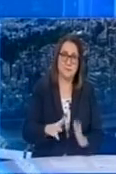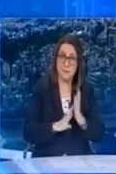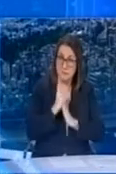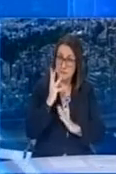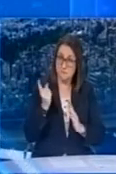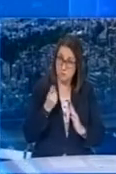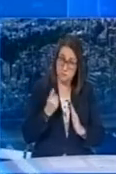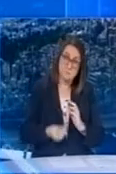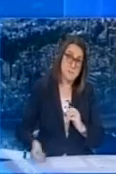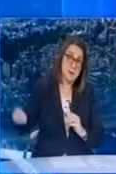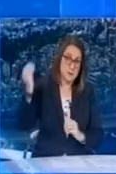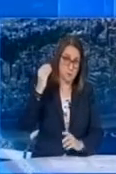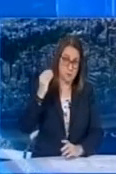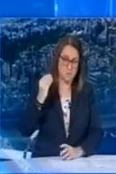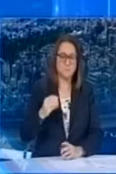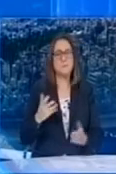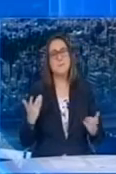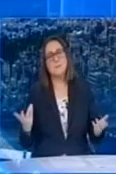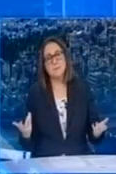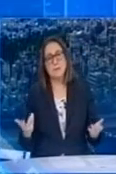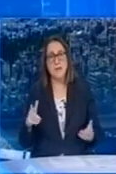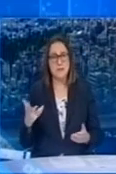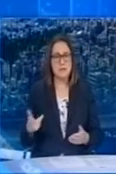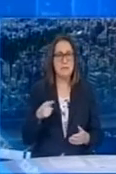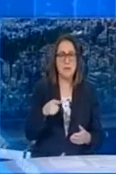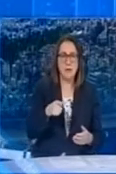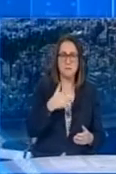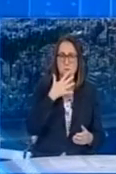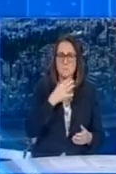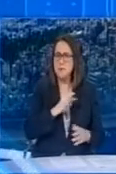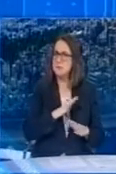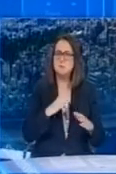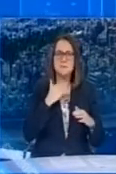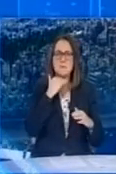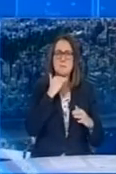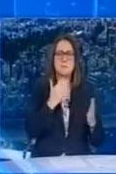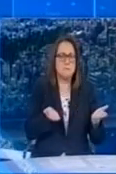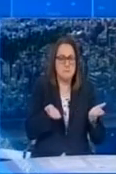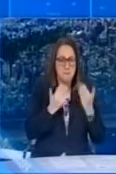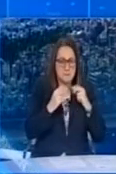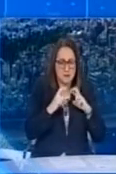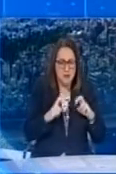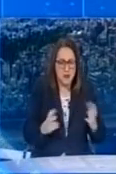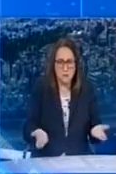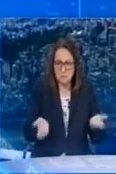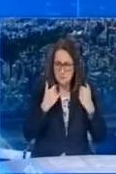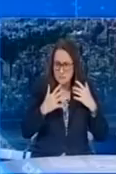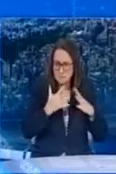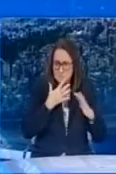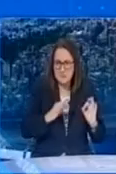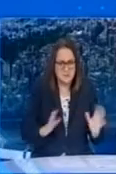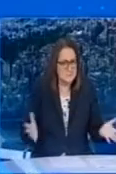δηλαδή για μια κατάσταση που βγήκε εκτός ελέγχου. Αλλά δεν βγήκε χθες εκτός